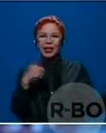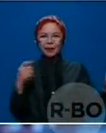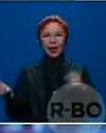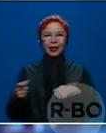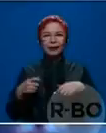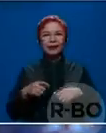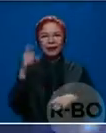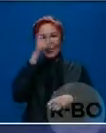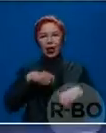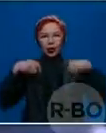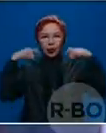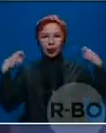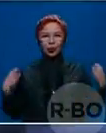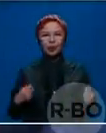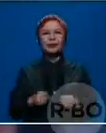Jakarta